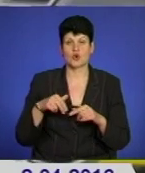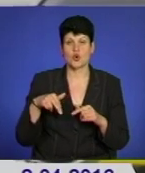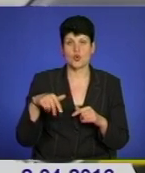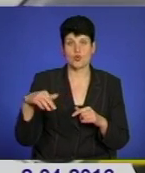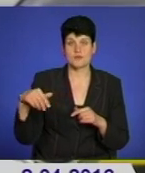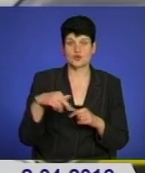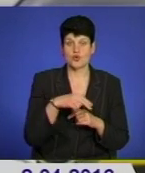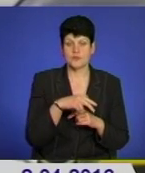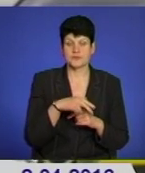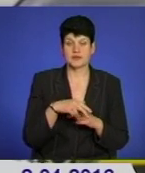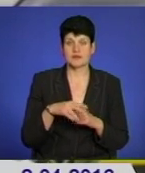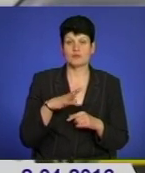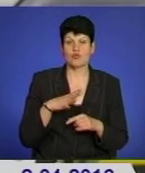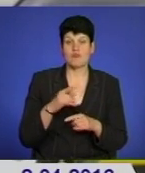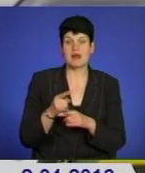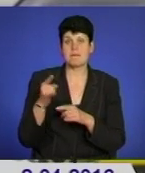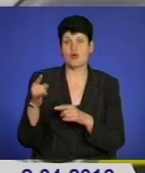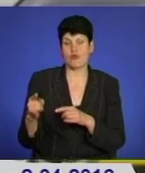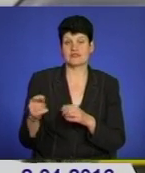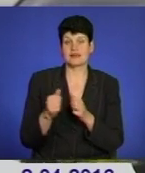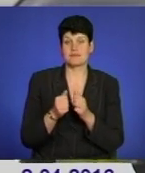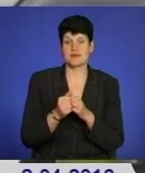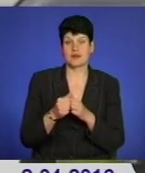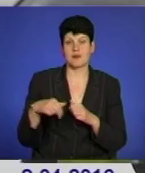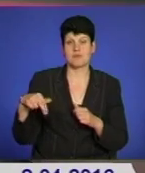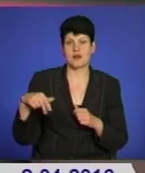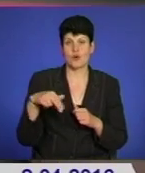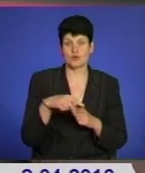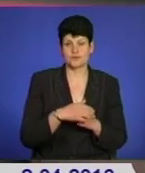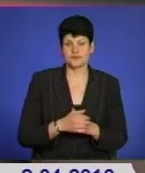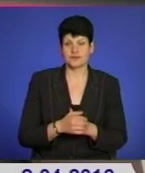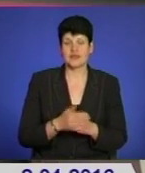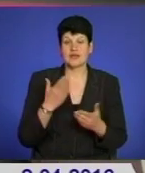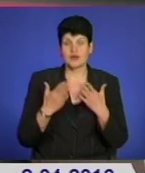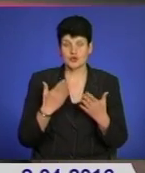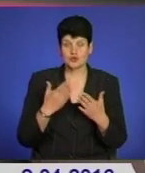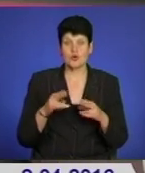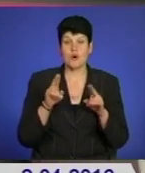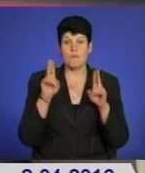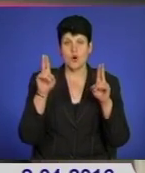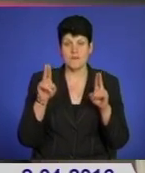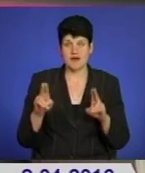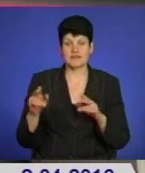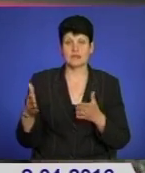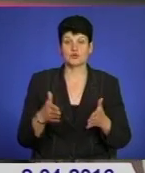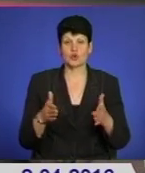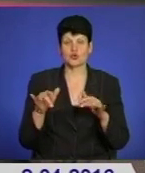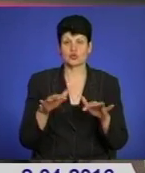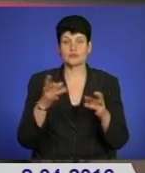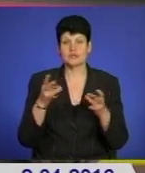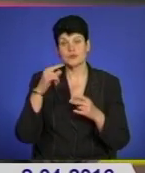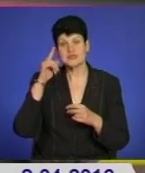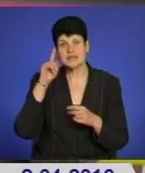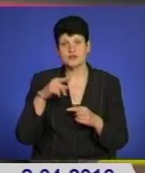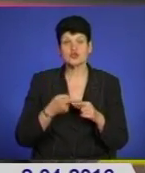пішоходів, адже він був припаркований безпосередньо на пішохідному переході. Ну, якщо по правилам дорожнього руху, то потрібно знати, що